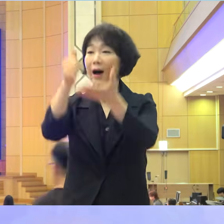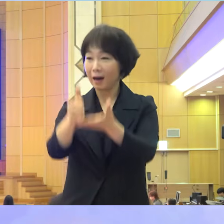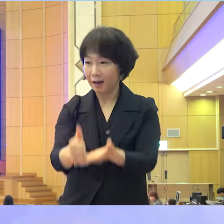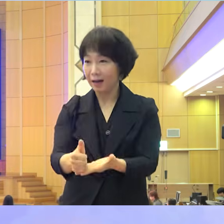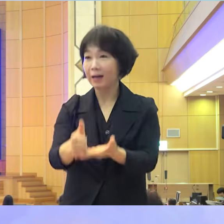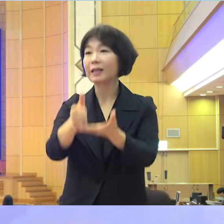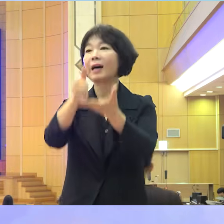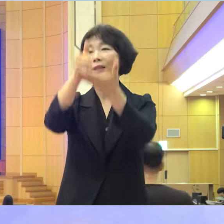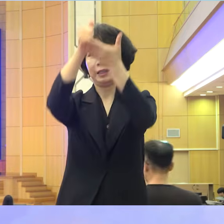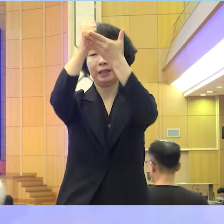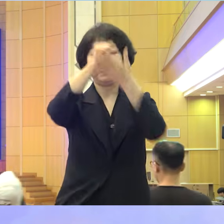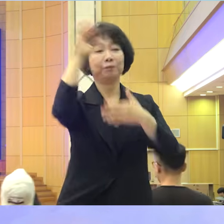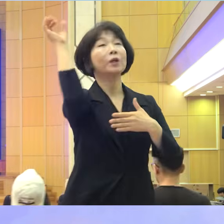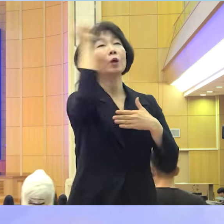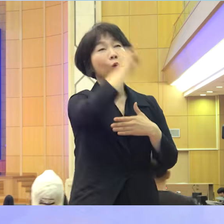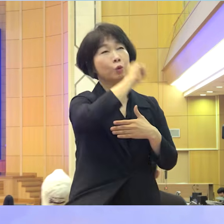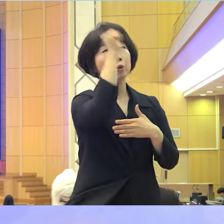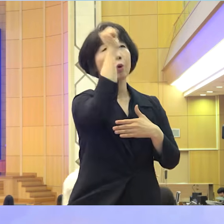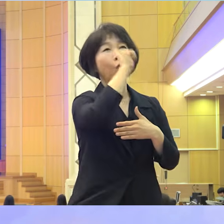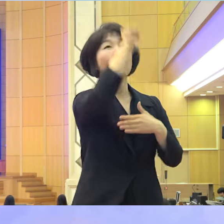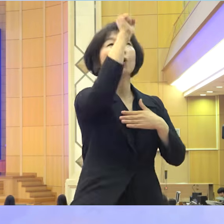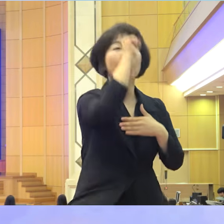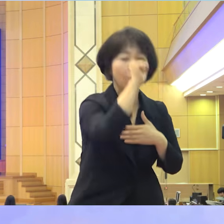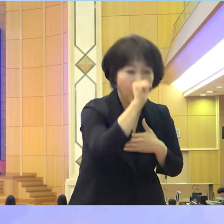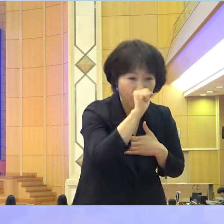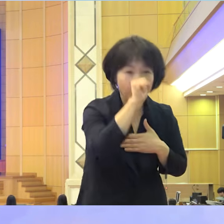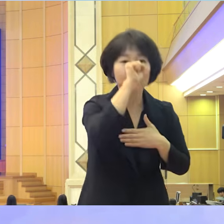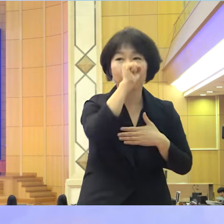좋으신 하나님,